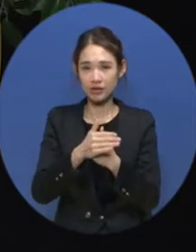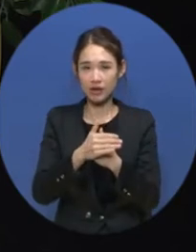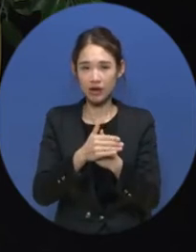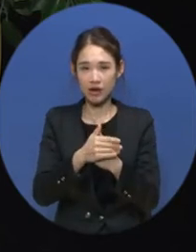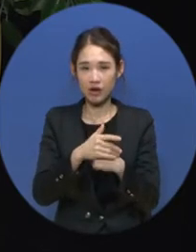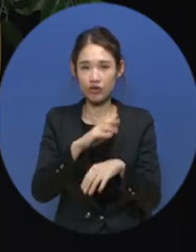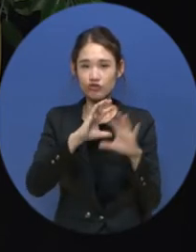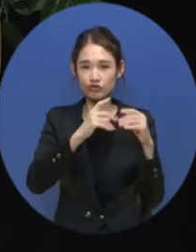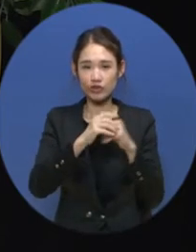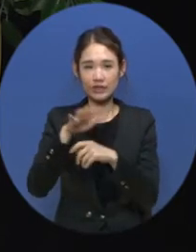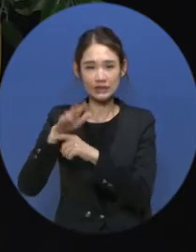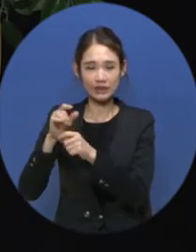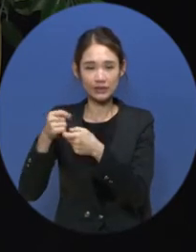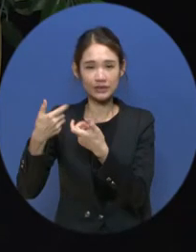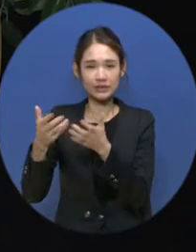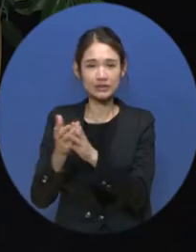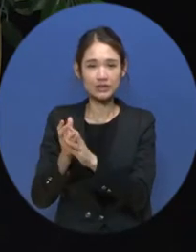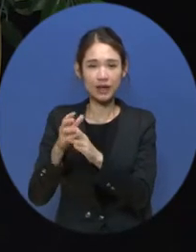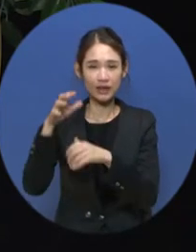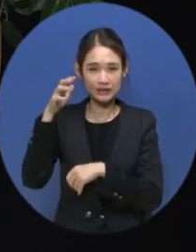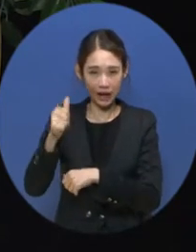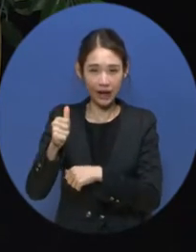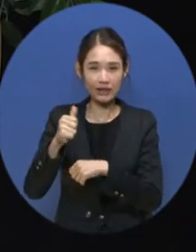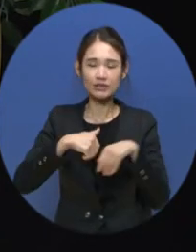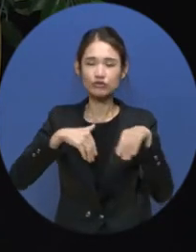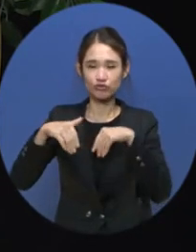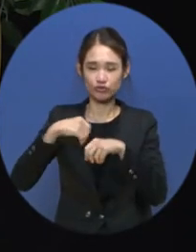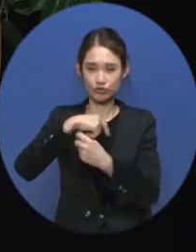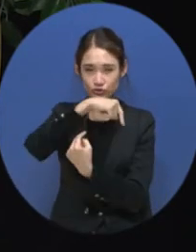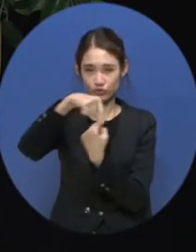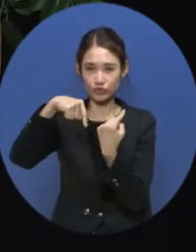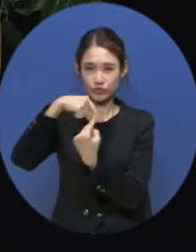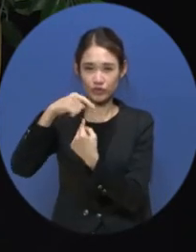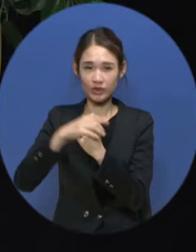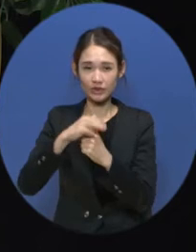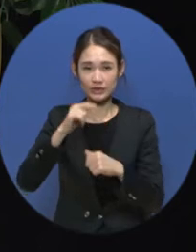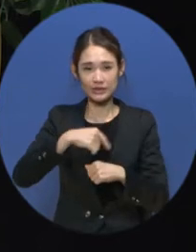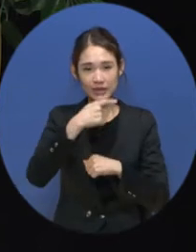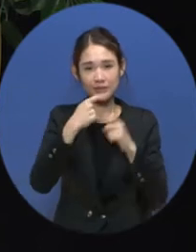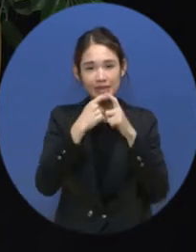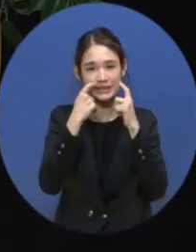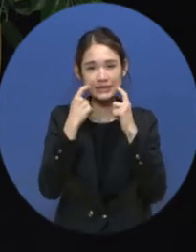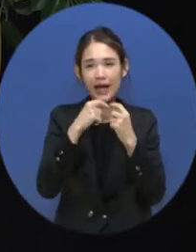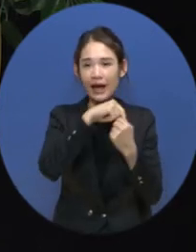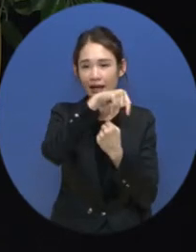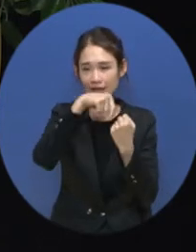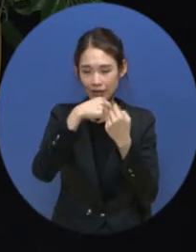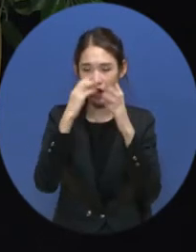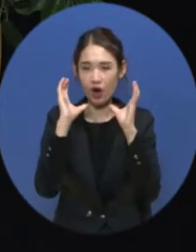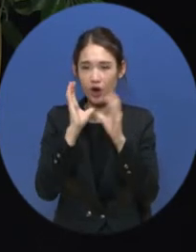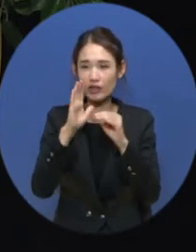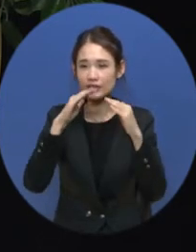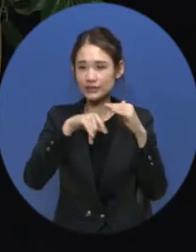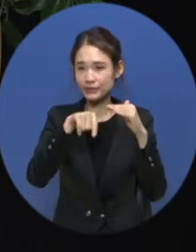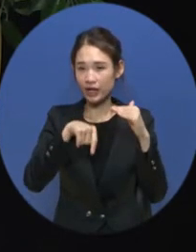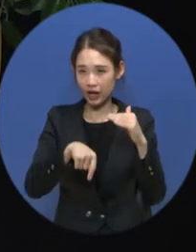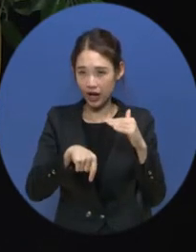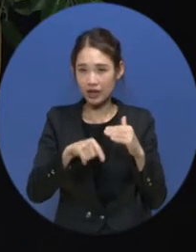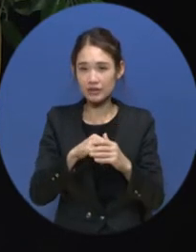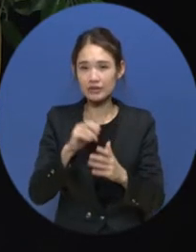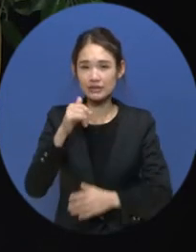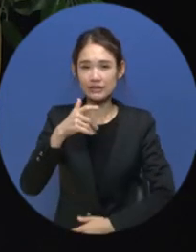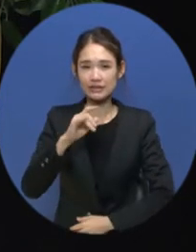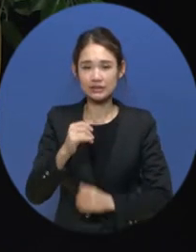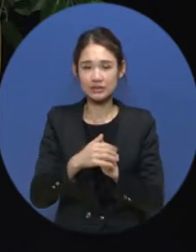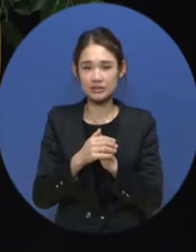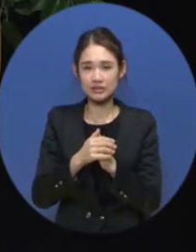지방자치단체 장애하는 국공립 어린이집. 예. 그다음에 이제 사립 어린이집 중에서 근린 시설에서